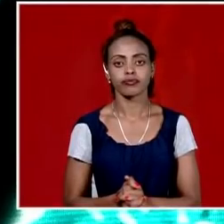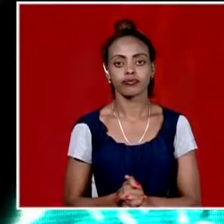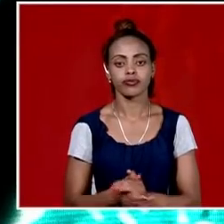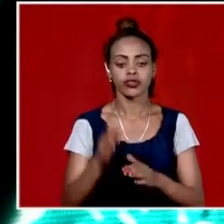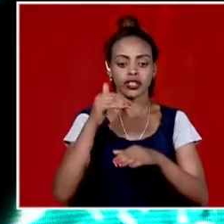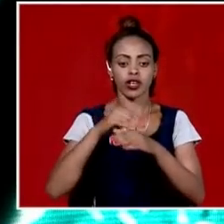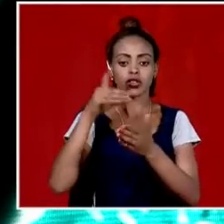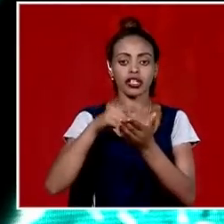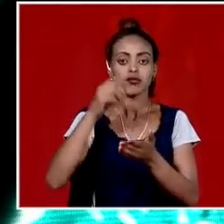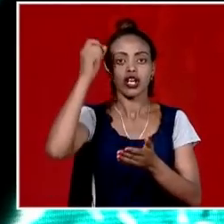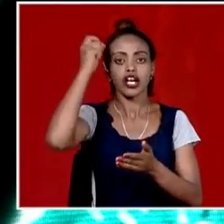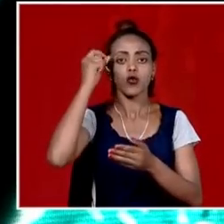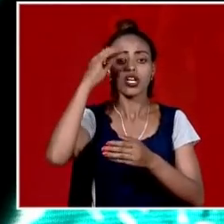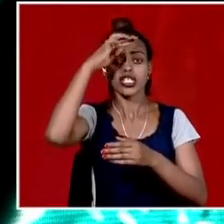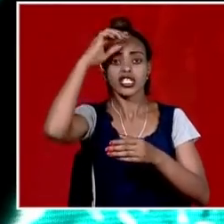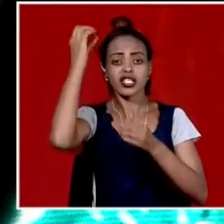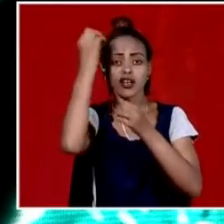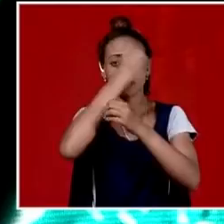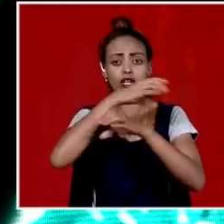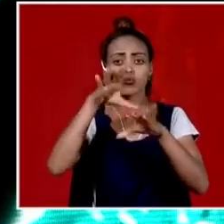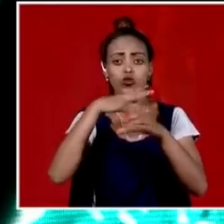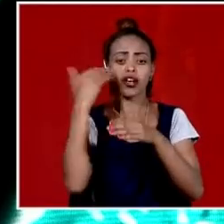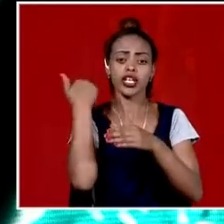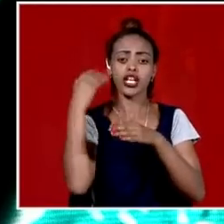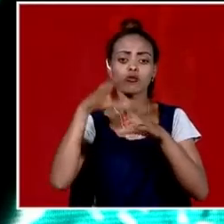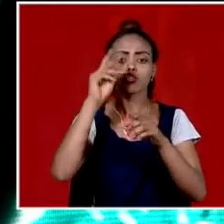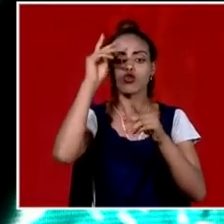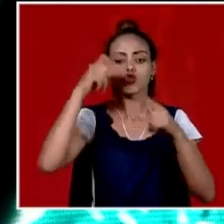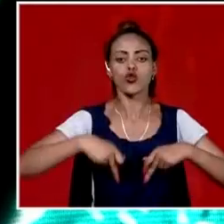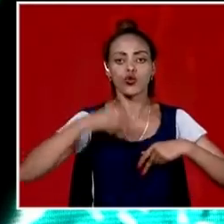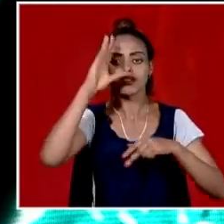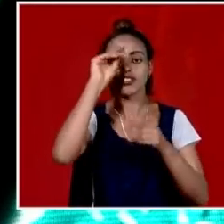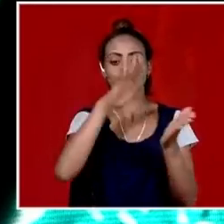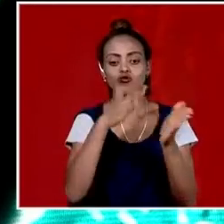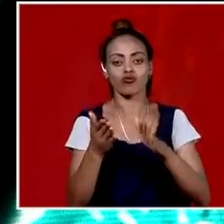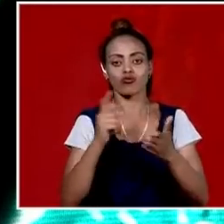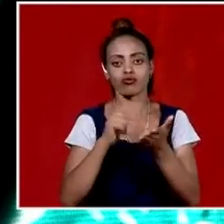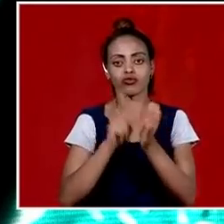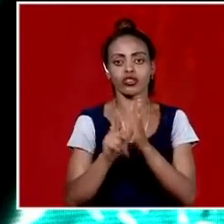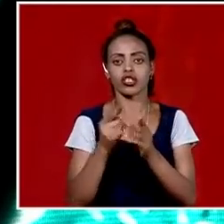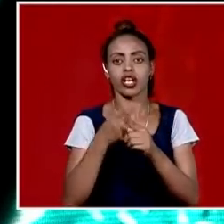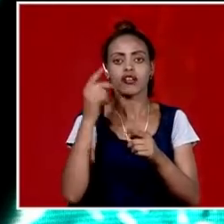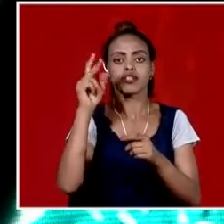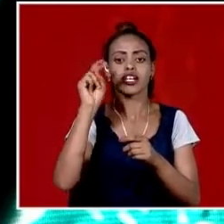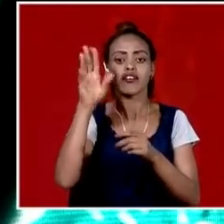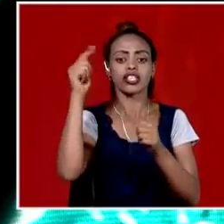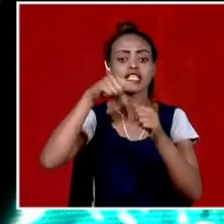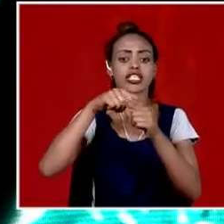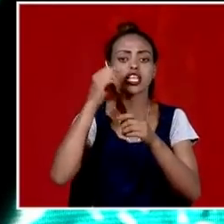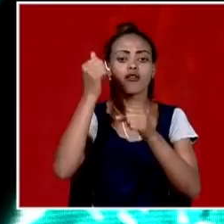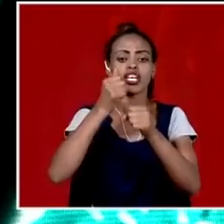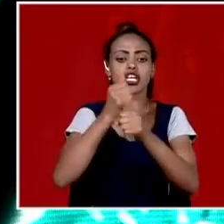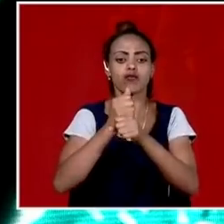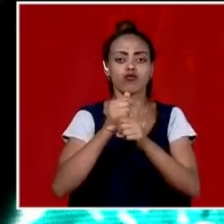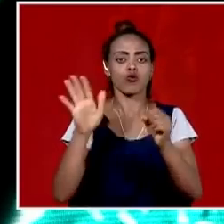ኣብ ከተማ ዓድዋ ፅልማት ጉልባብ ብምግባር ክትራን ብምፍፃም ሂወት ሰብ ዘሕልፉ 3 ሰባት ካብ 24 ዓመት ፅኑዕ ማእሰርቲ ክሳብ ዕድ መልክዕ